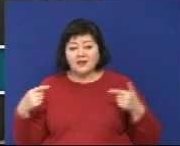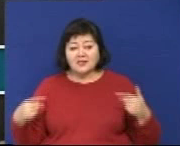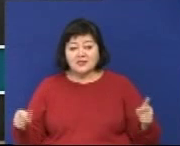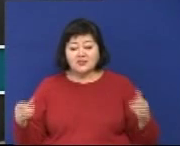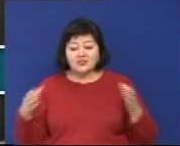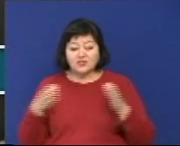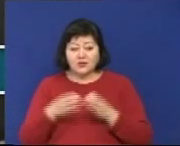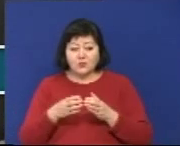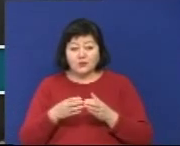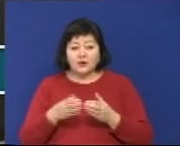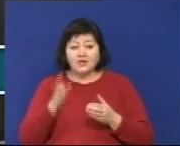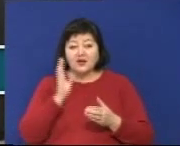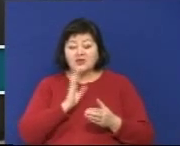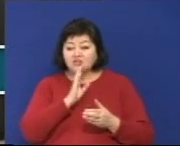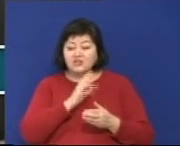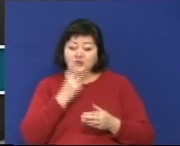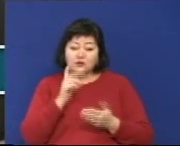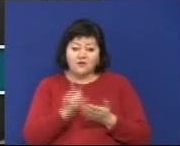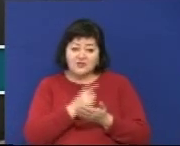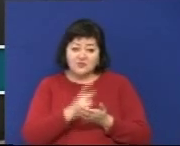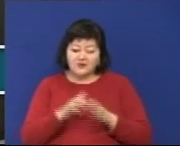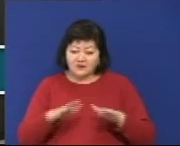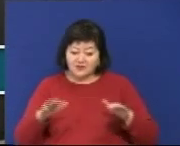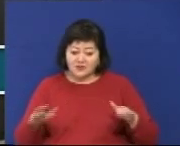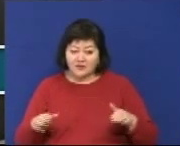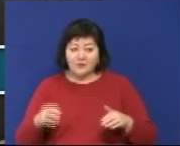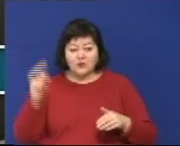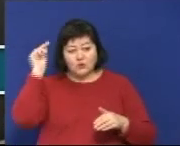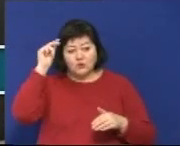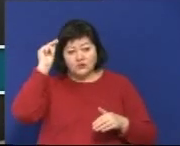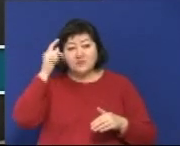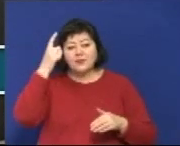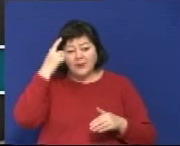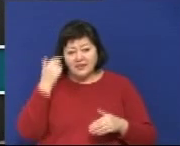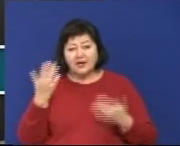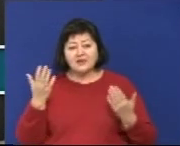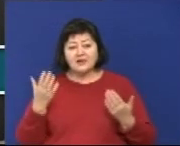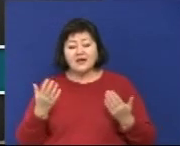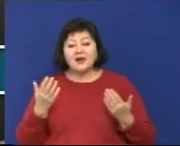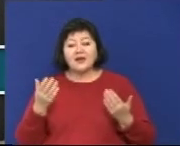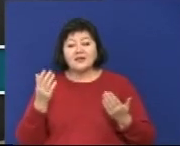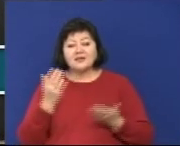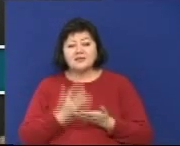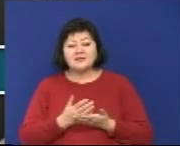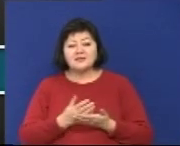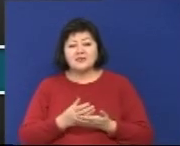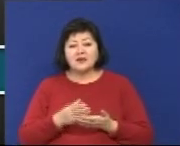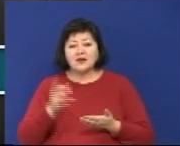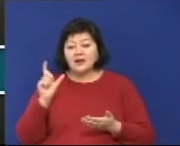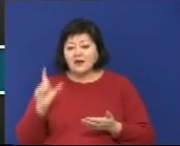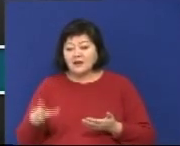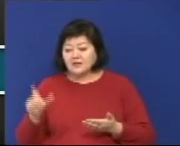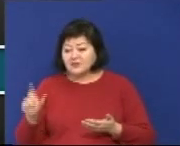Там женщины, которые по уходу за ребенком, их понятно, студенты, понятно. Вот. Лица, которые отказались